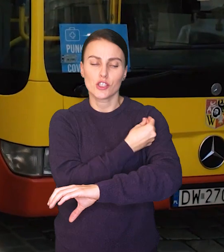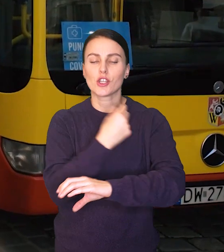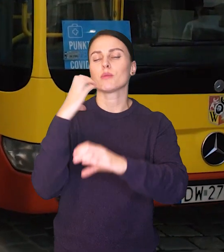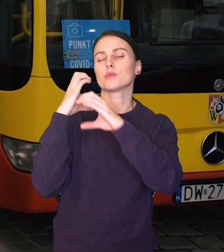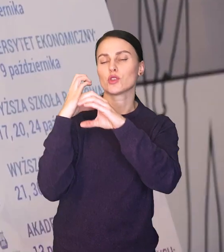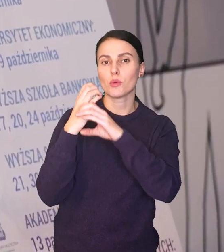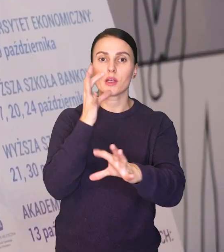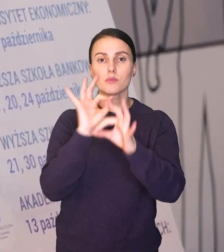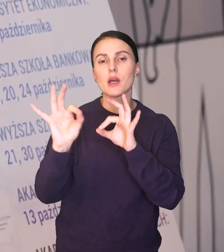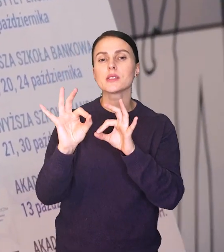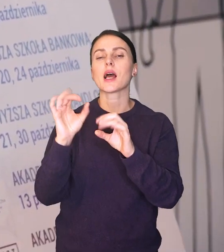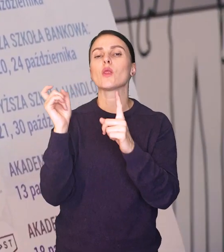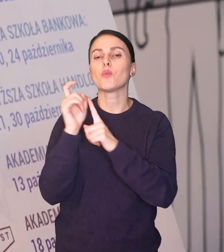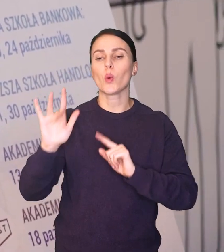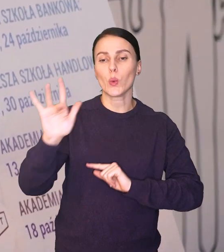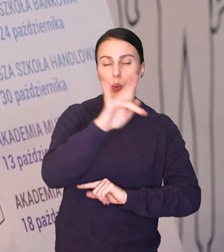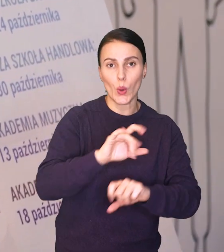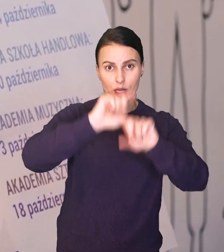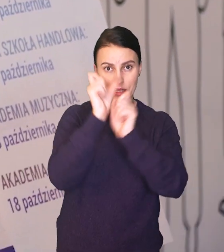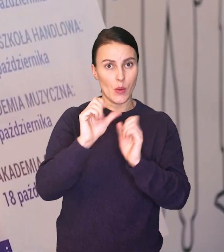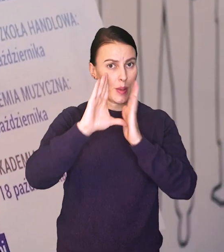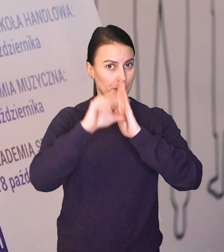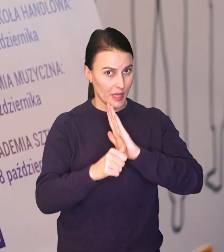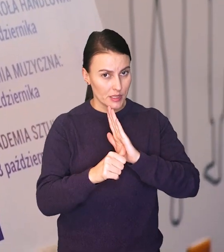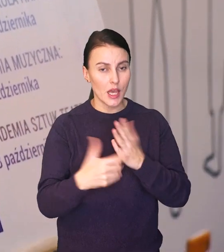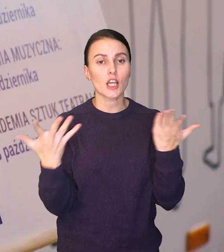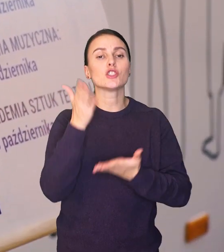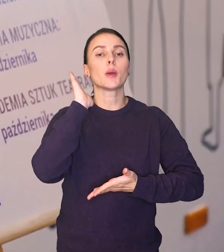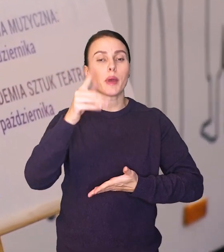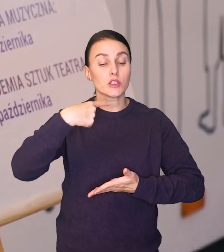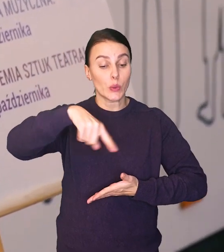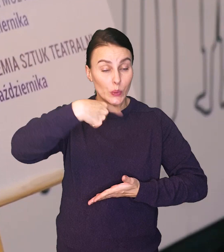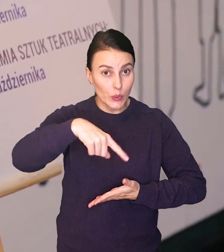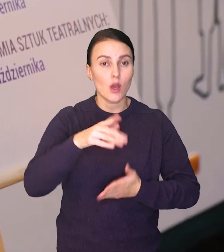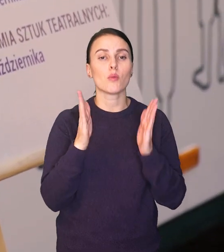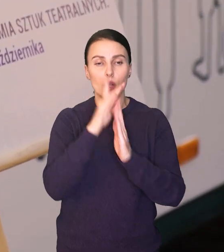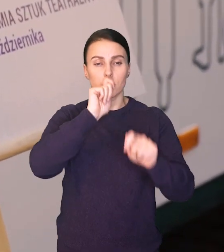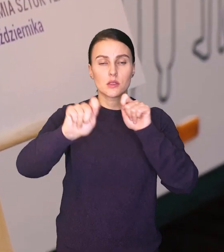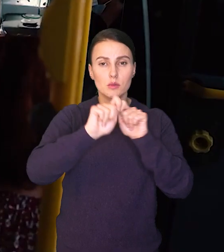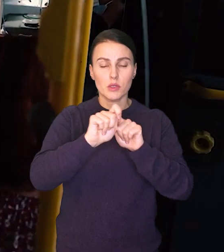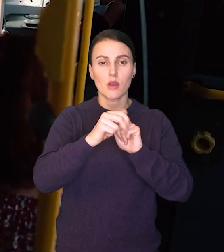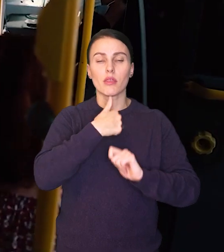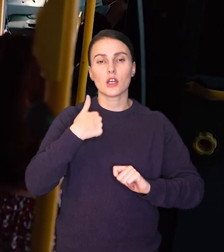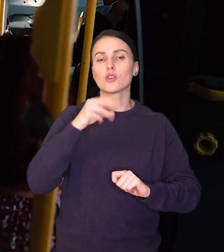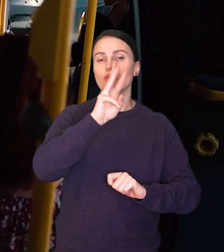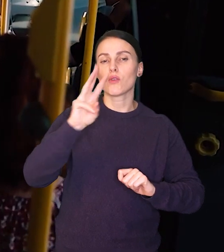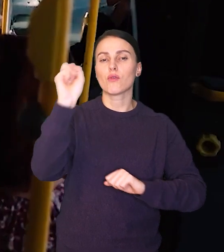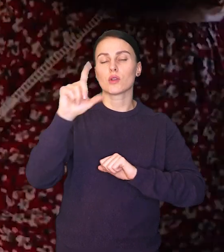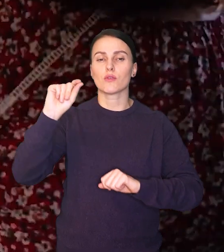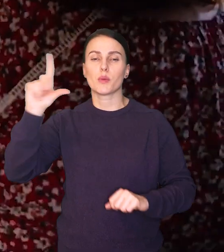specjalny mobilny punkt szczepień, który pojawia się w różnych miejscach miasta. Gdzie będzie w najbliższym czasie, sprawdźcie na naszym portalu